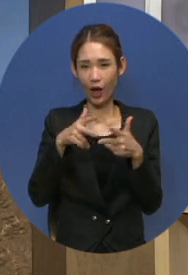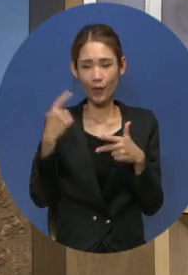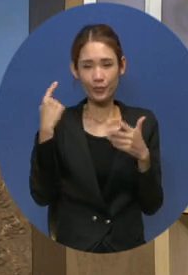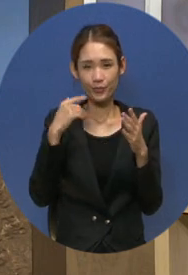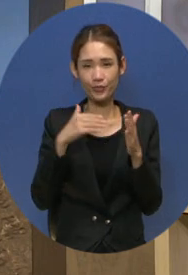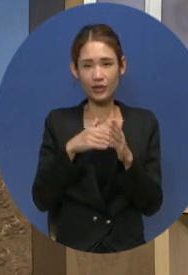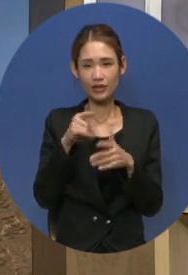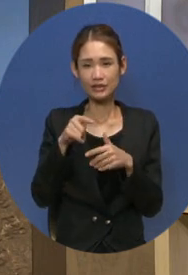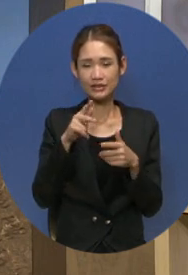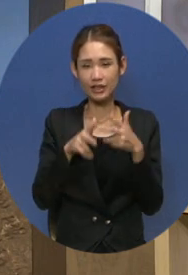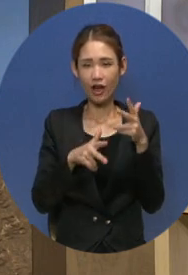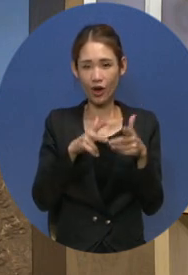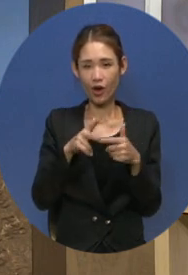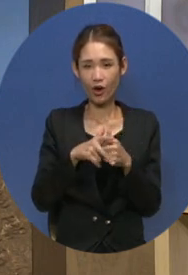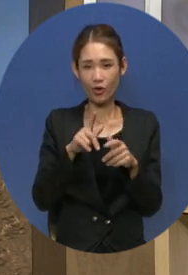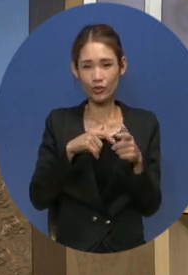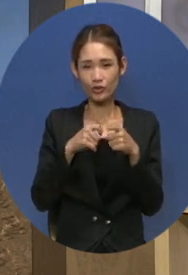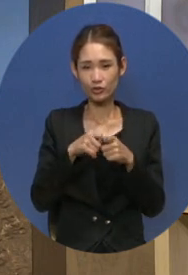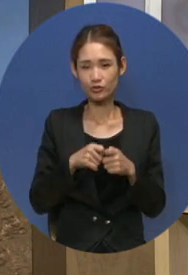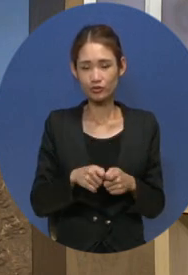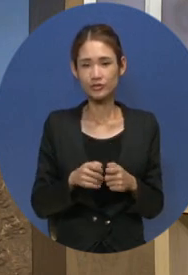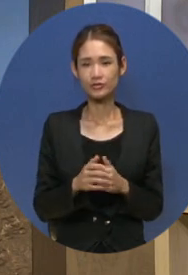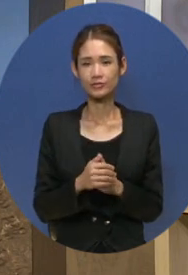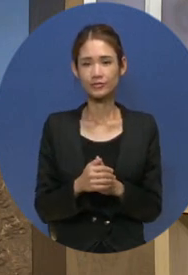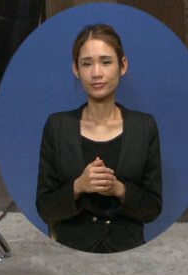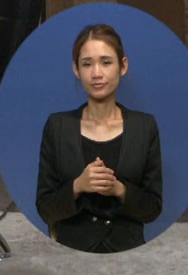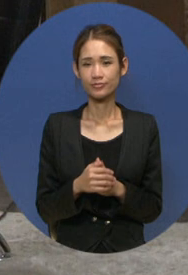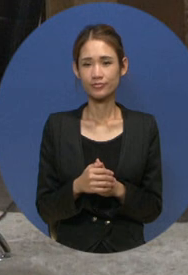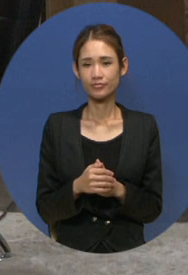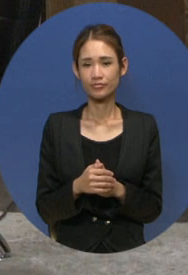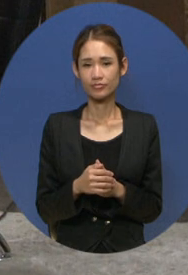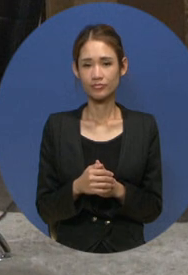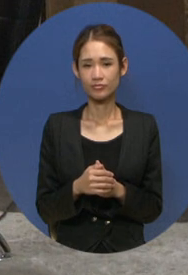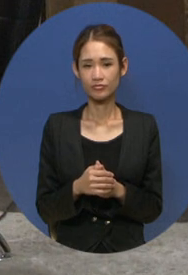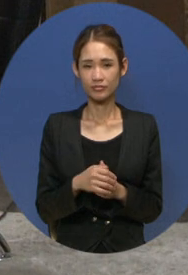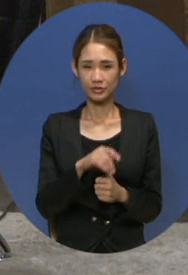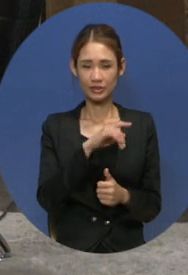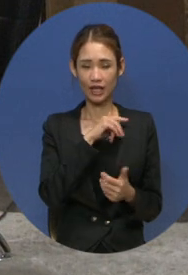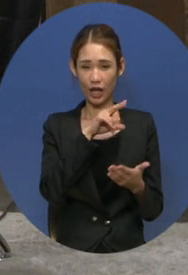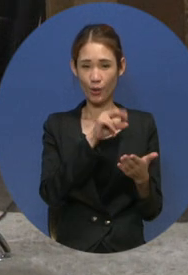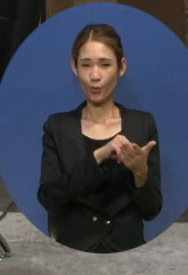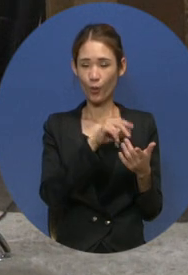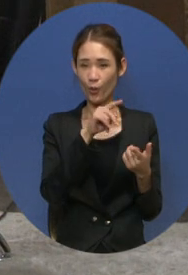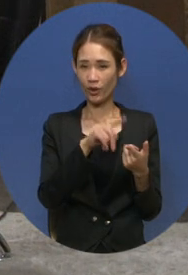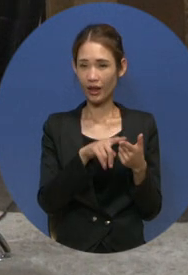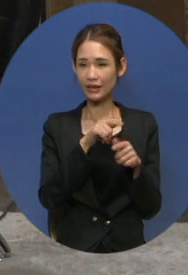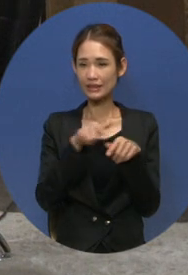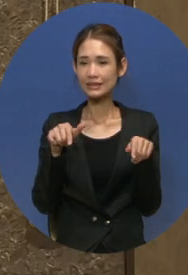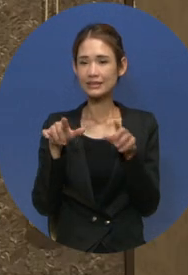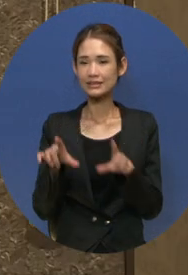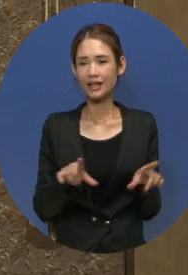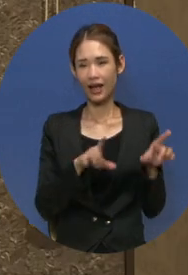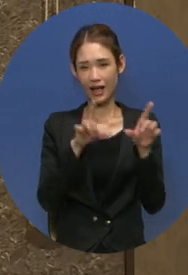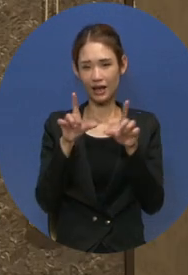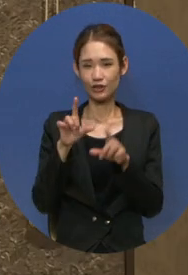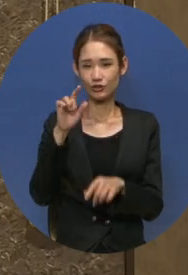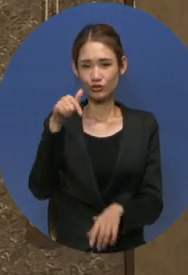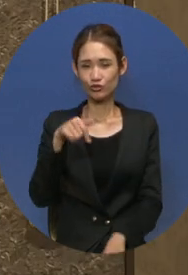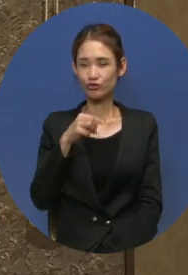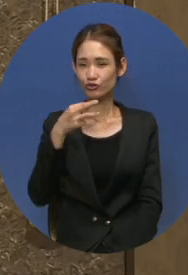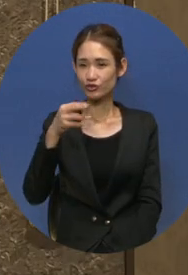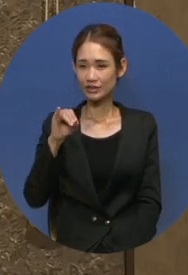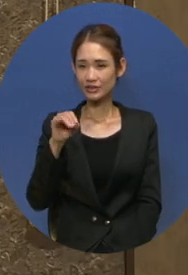들었는데, 이 사업에 대해서도 좀 구체적으로 말씀해 주시죠. 이 타이틀대로 일상을 누리는 겁니다. 뭐 특별한